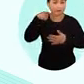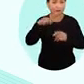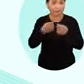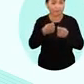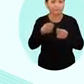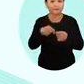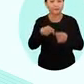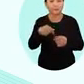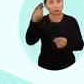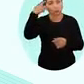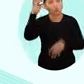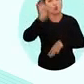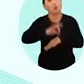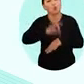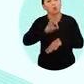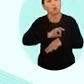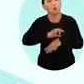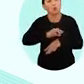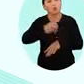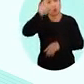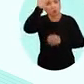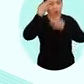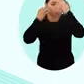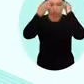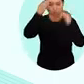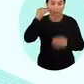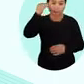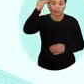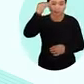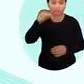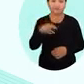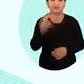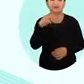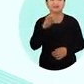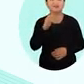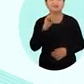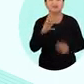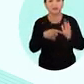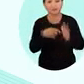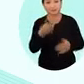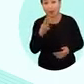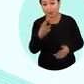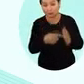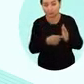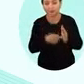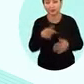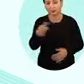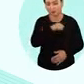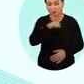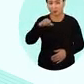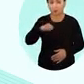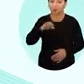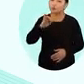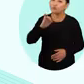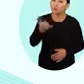бол таны толгой гинт өвдөж, хөлрөн даралт ихсэж байвал дисрефлексийн шинж байж болзошгүй гэж үзнэ. Ийм